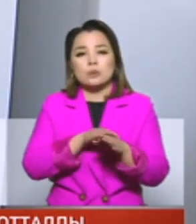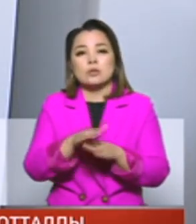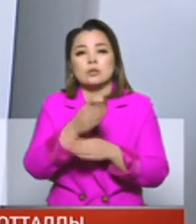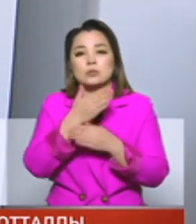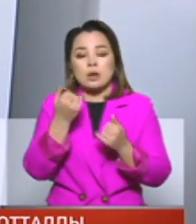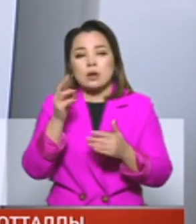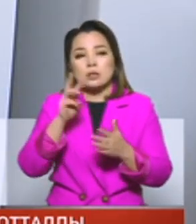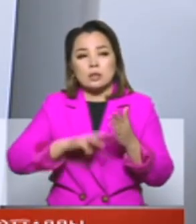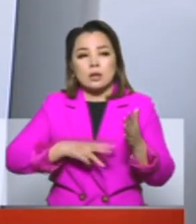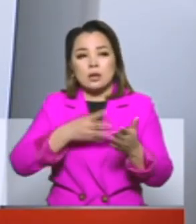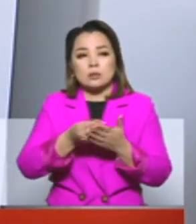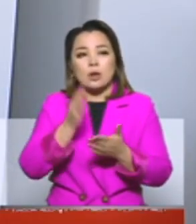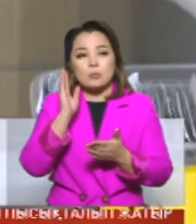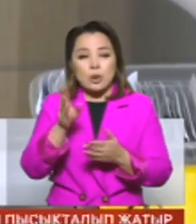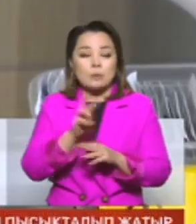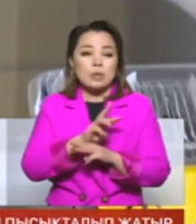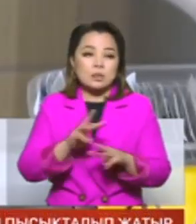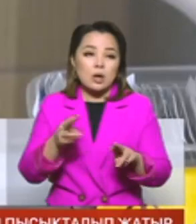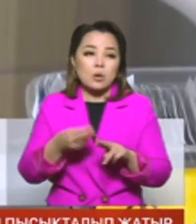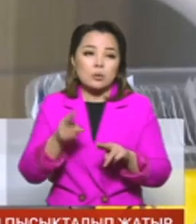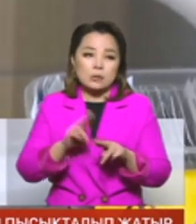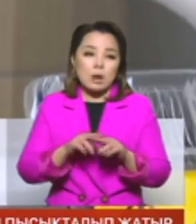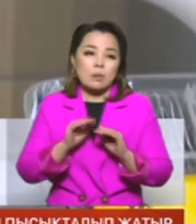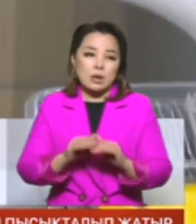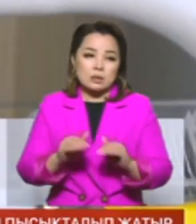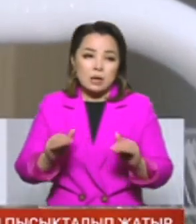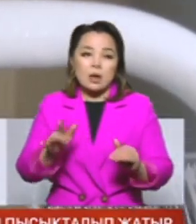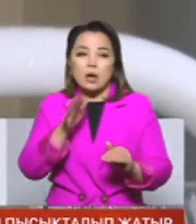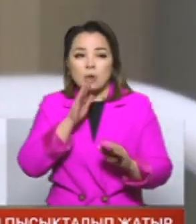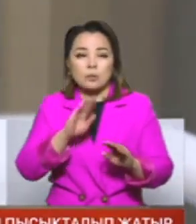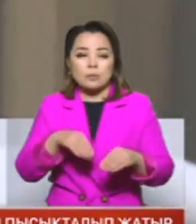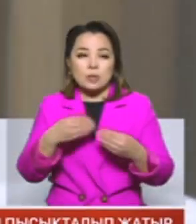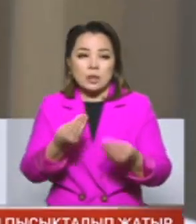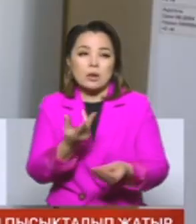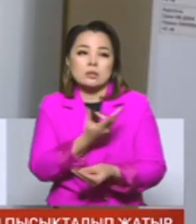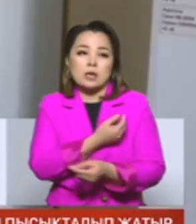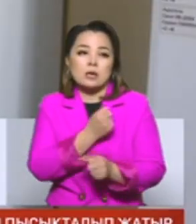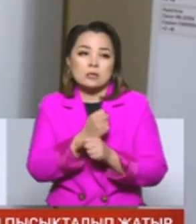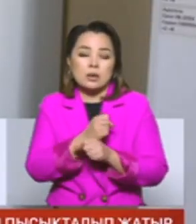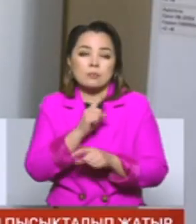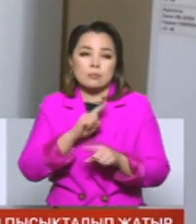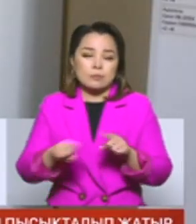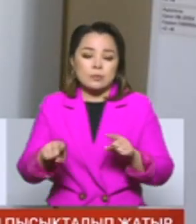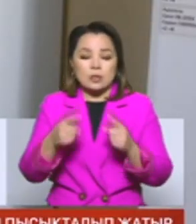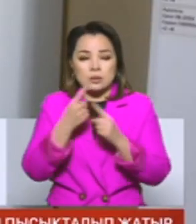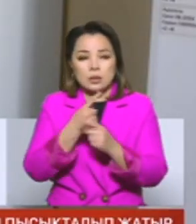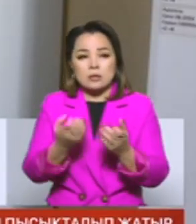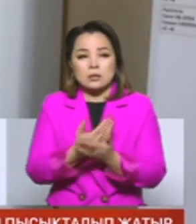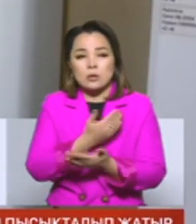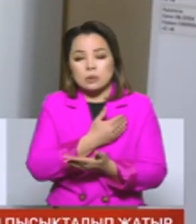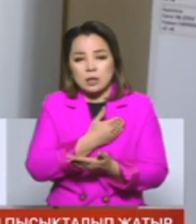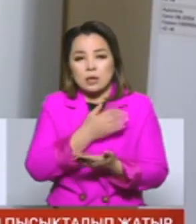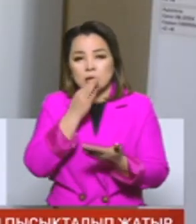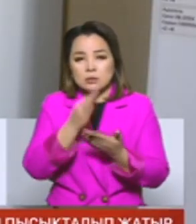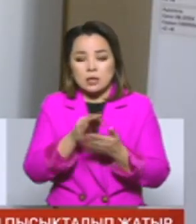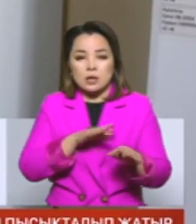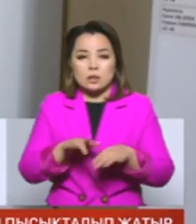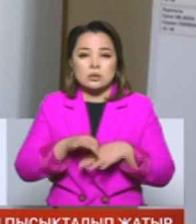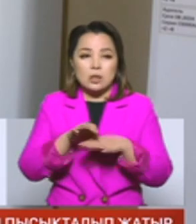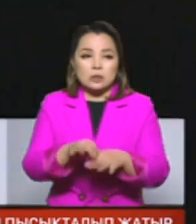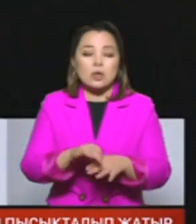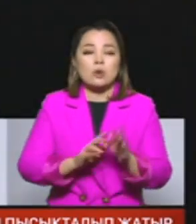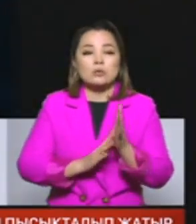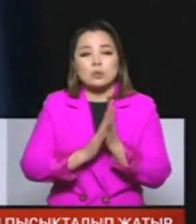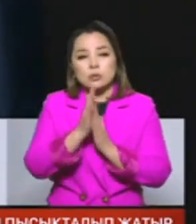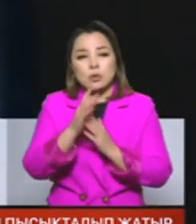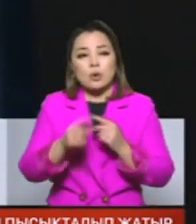істемегендерге айыппұл салынбақ. Министр осылай балаларға уақытында екпе салуды біріздендірмек. Ақмарал Әлназарова бұл шаралар